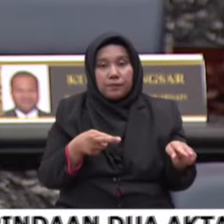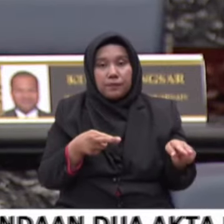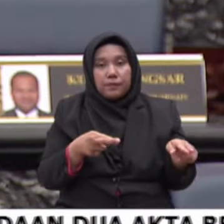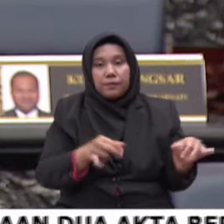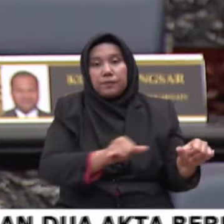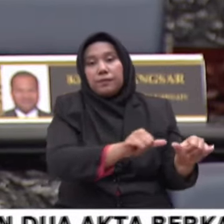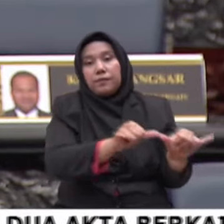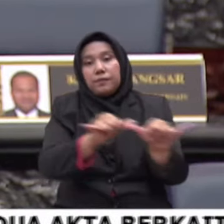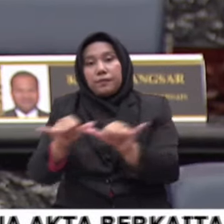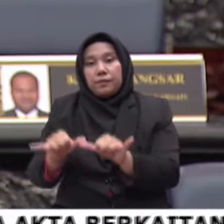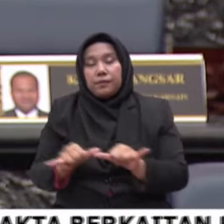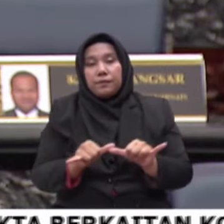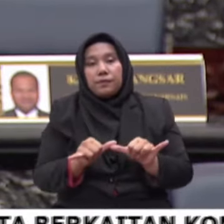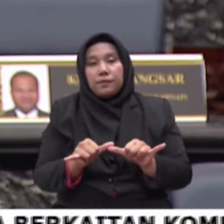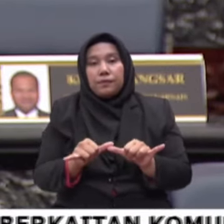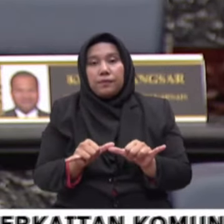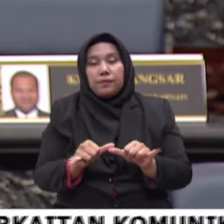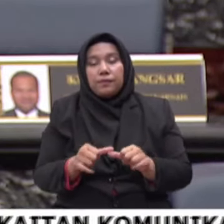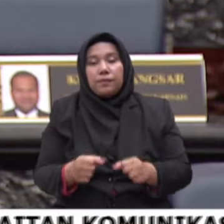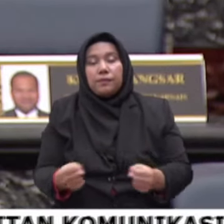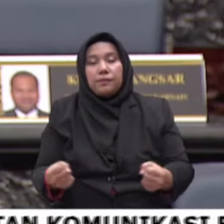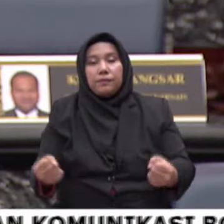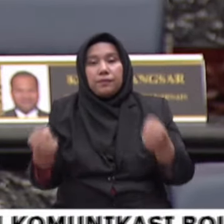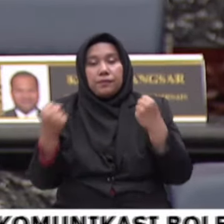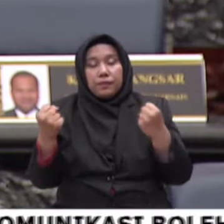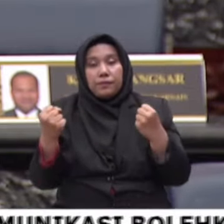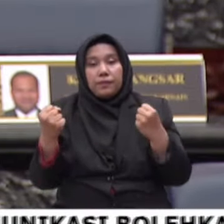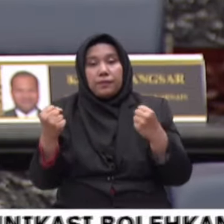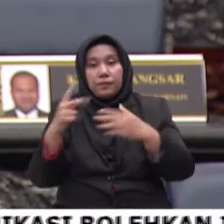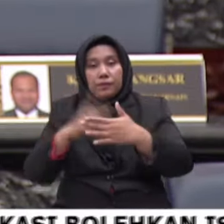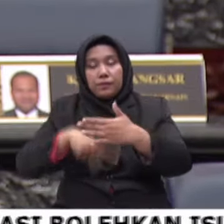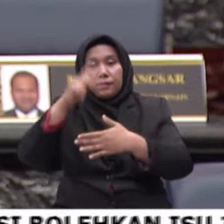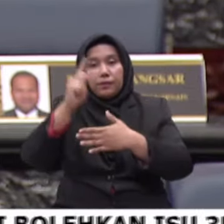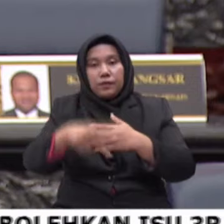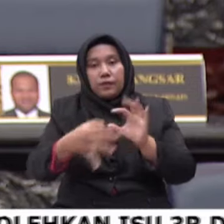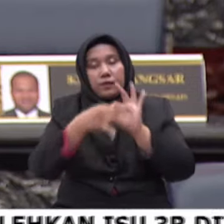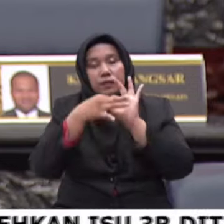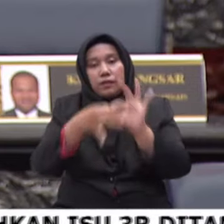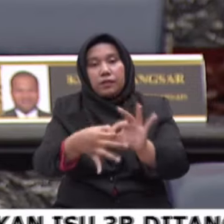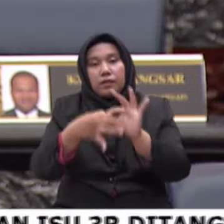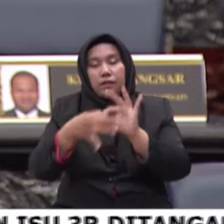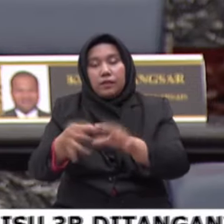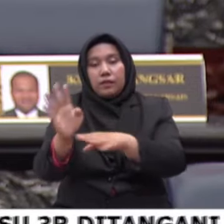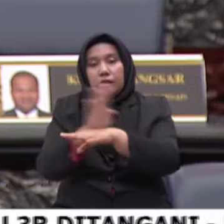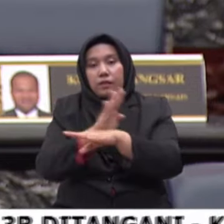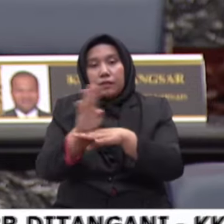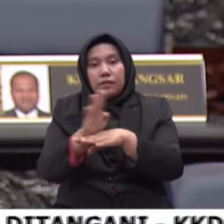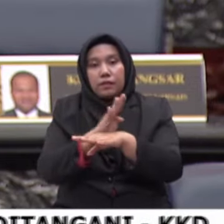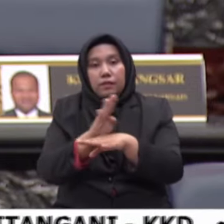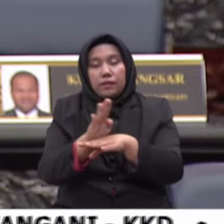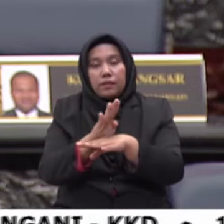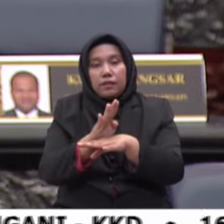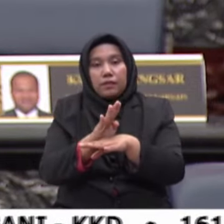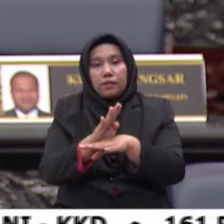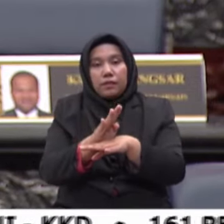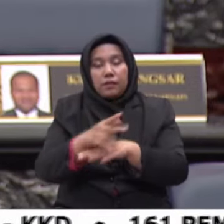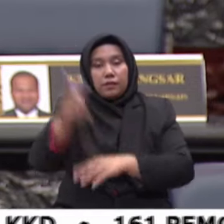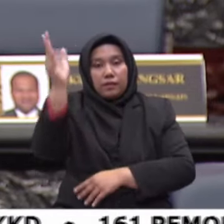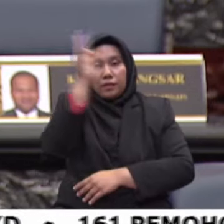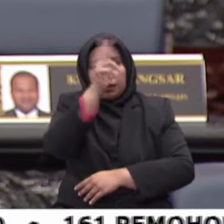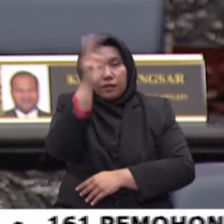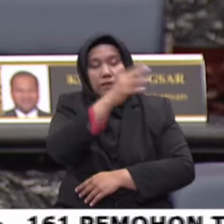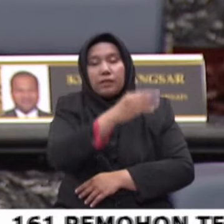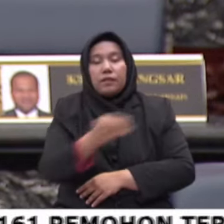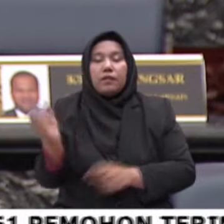menyelaras dan memperkukuh program kolaborasi keusahawanan antara kerajaan